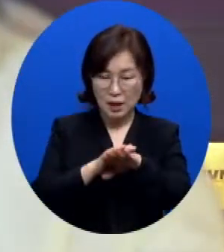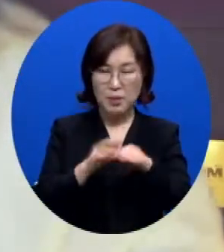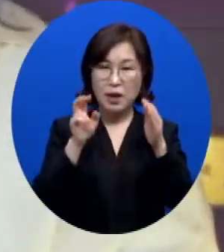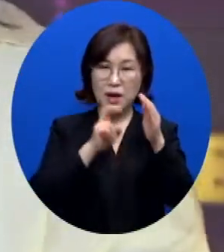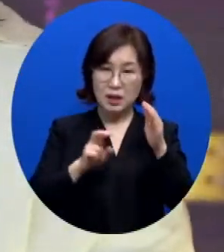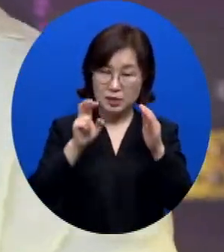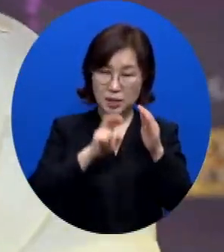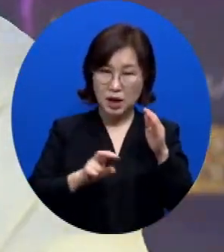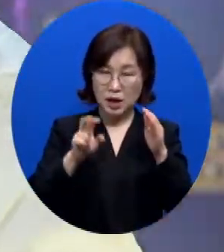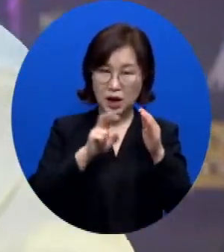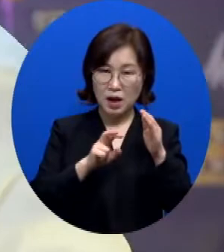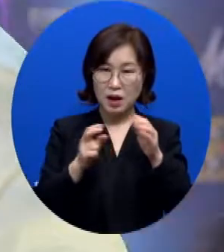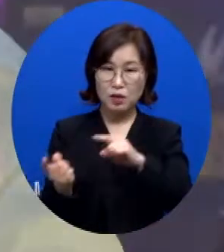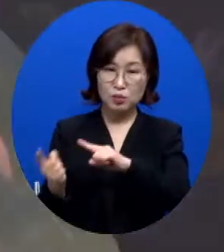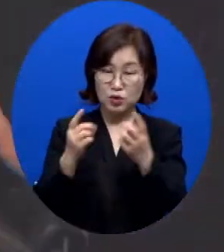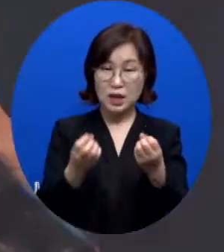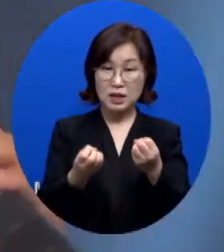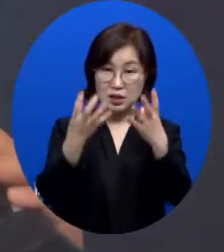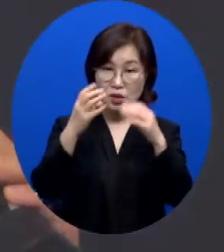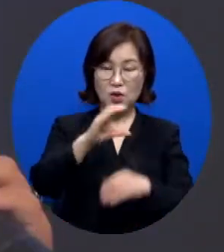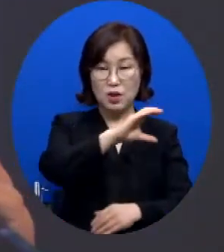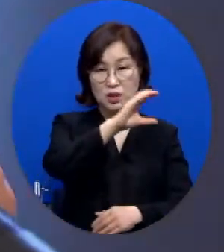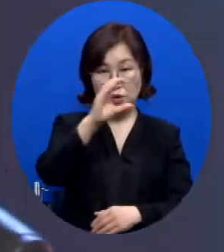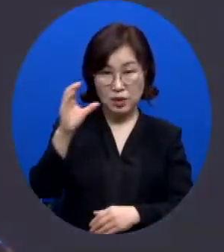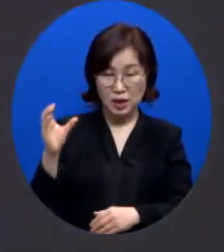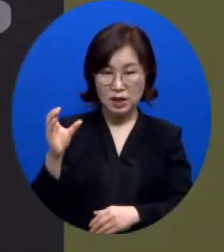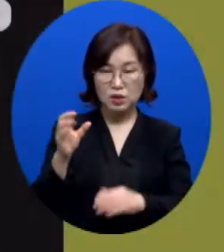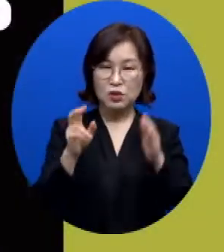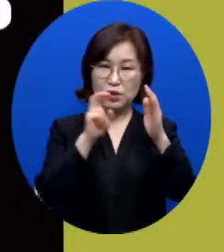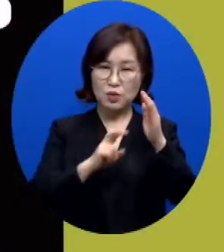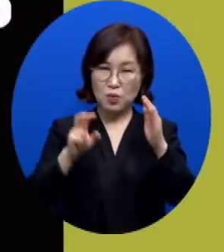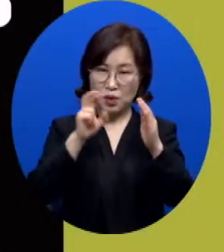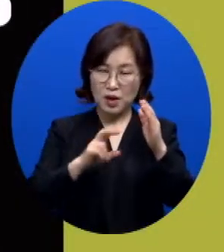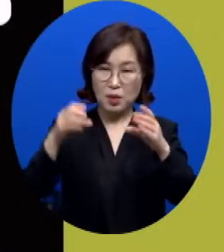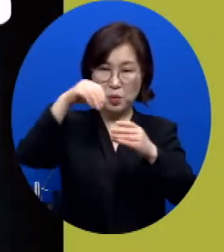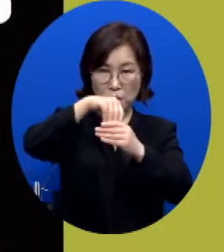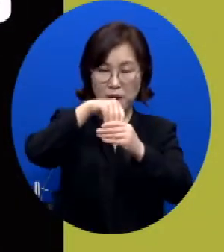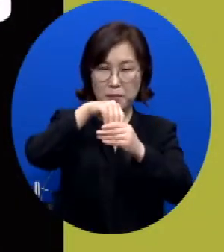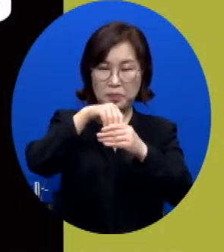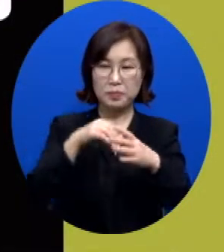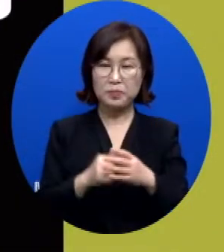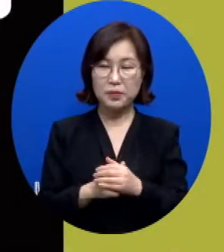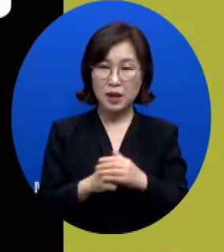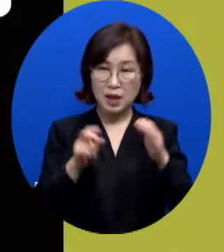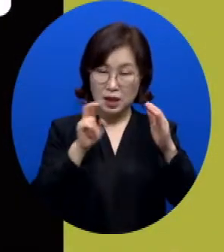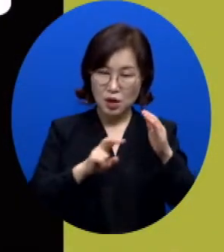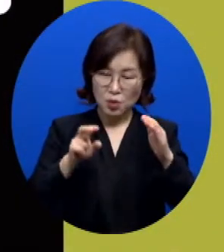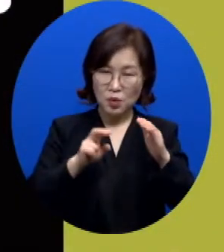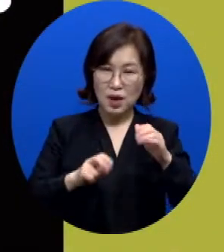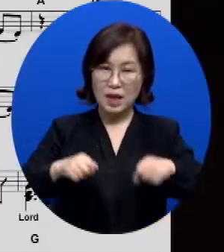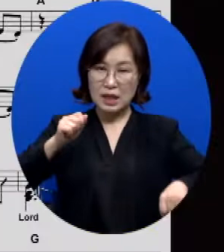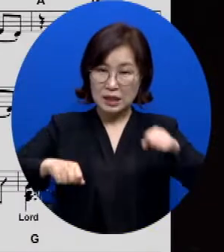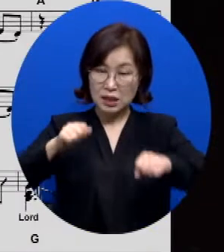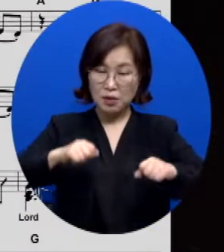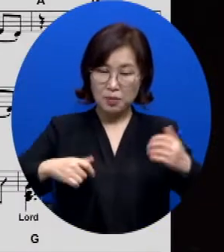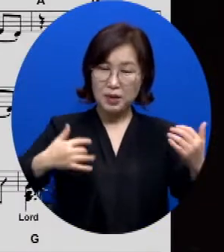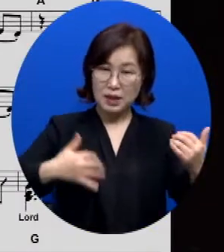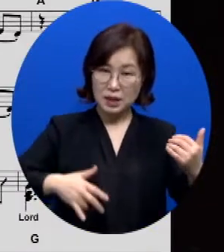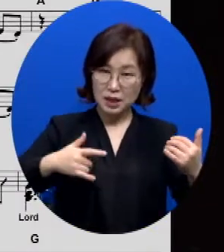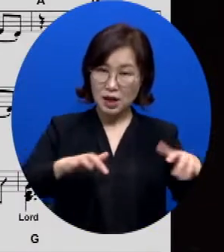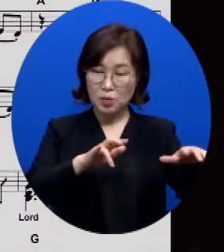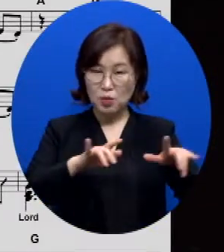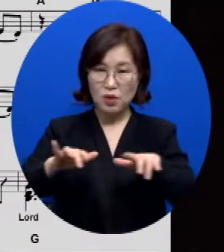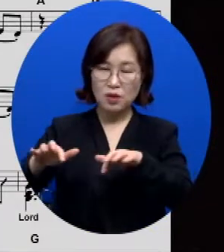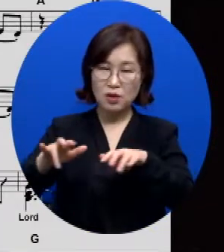부활절과 성탄절 메들리를 포함해 총 5곡이 들어있습니다. 각 찬양곡마다 드럼과 기타, 피아노, 보컬